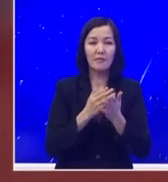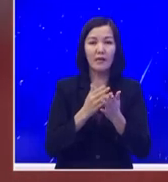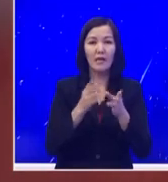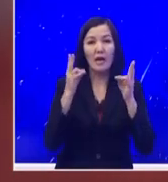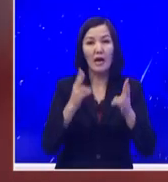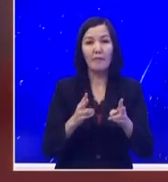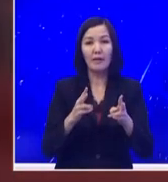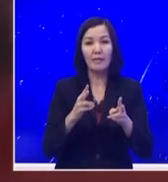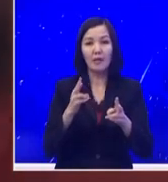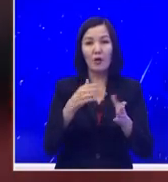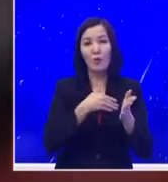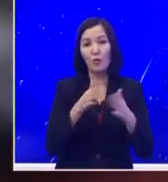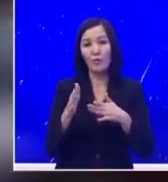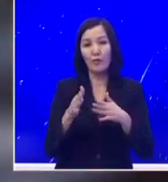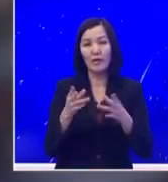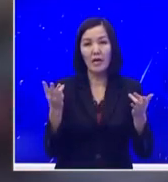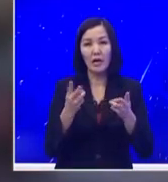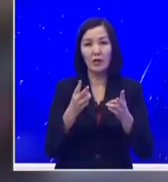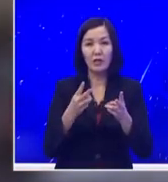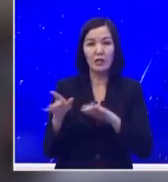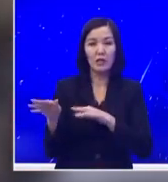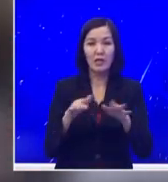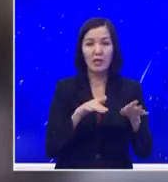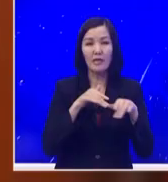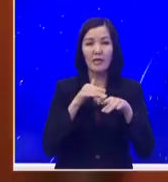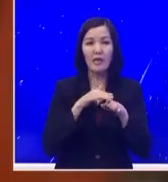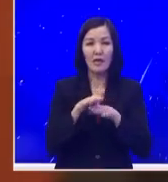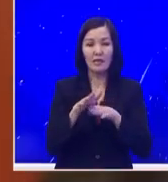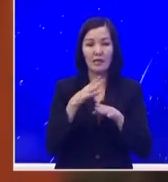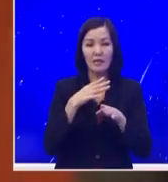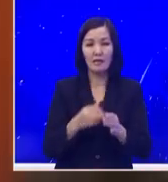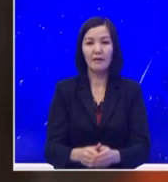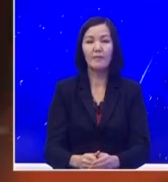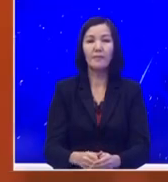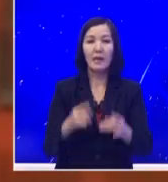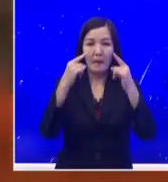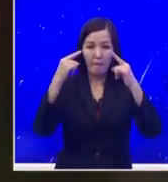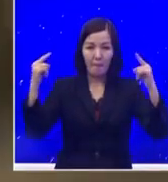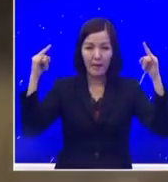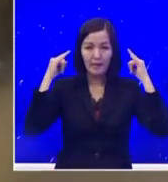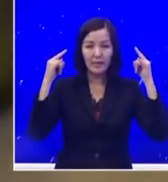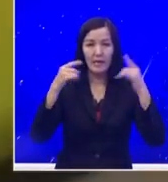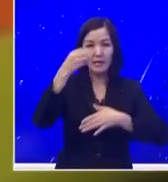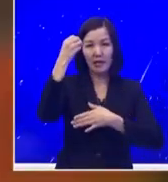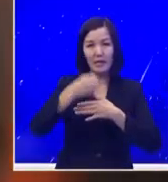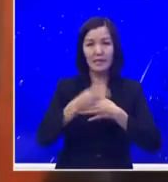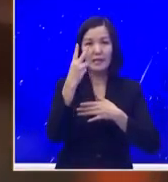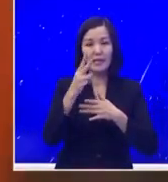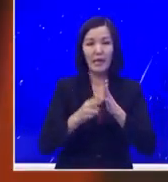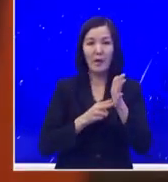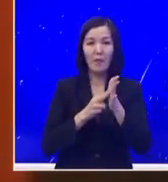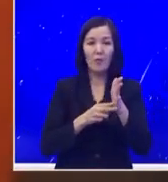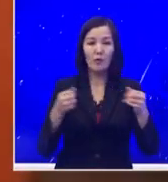апаттың салдарын жоюға тырысып, тиісті шараларды атқарды. Мексика астанасы Мехикода екі пойыз